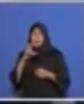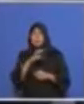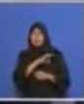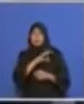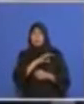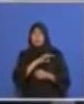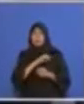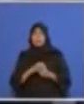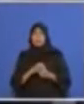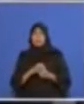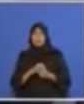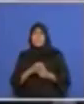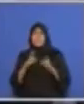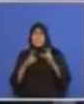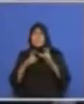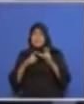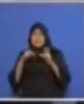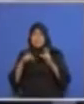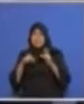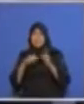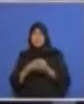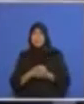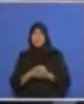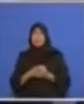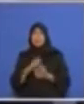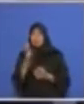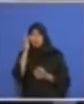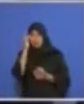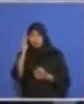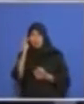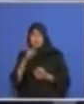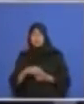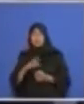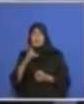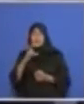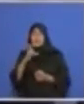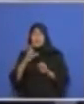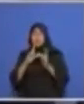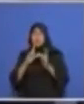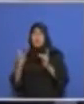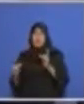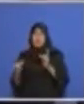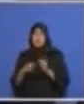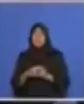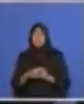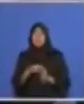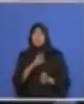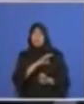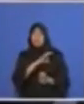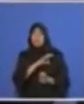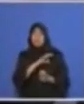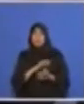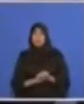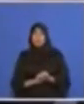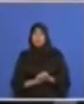ini sesi ini akan didedikasikan untuk para calon wakil gubernur polanya sama para calon wakil